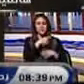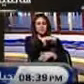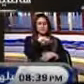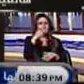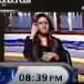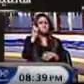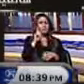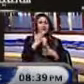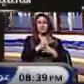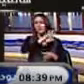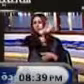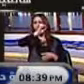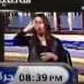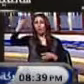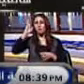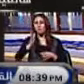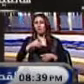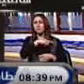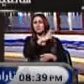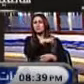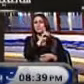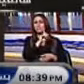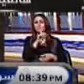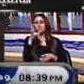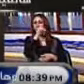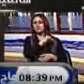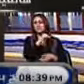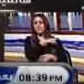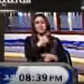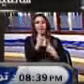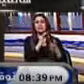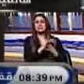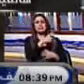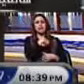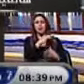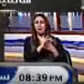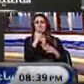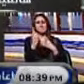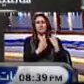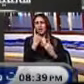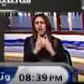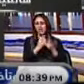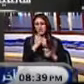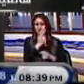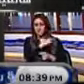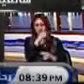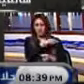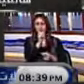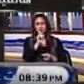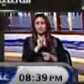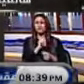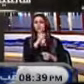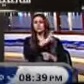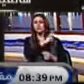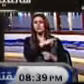وسطينا بتبلغ الناس اللي هي خاطفه البنت. اجي اتكلم مع محمد دي ابص الاقي مجرد ما